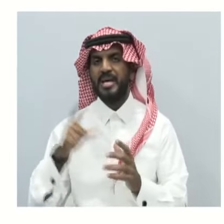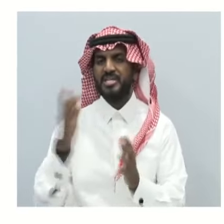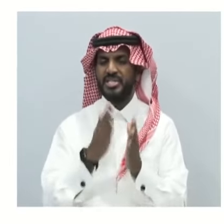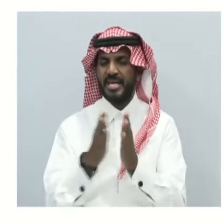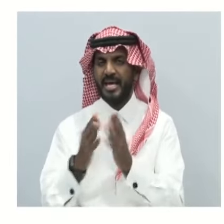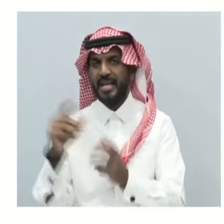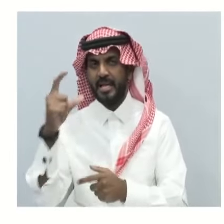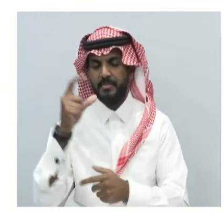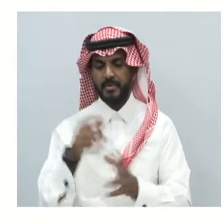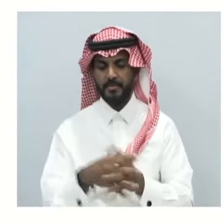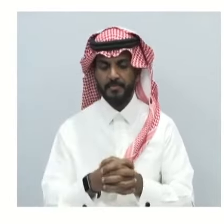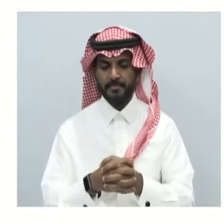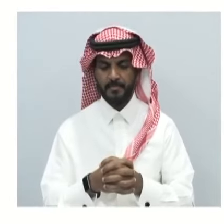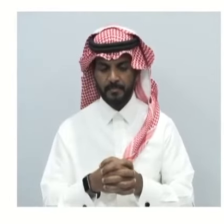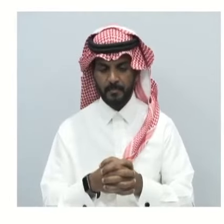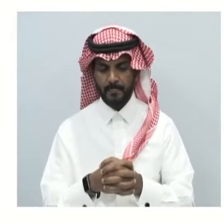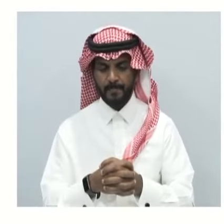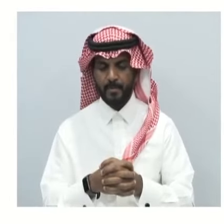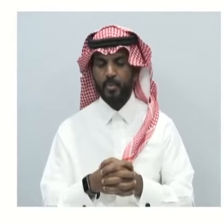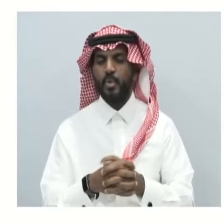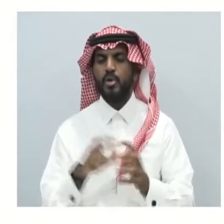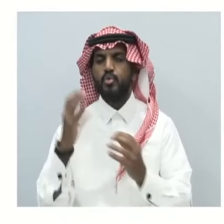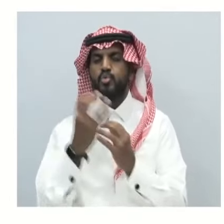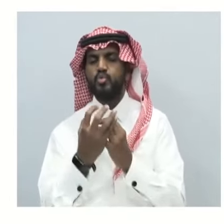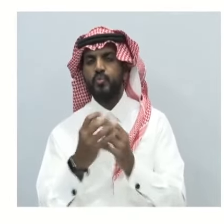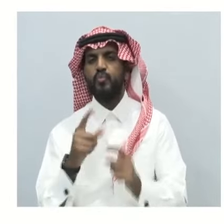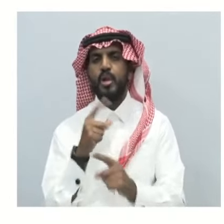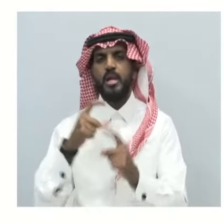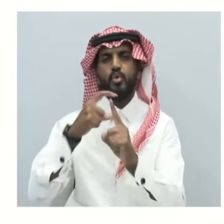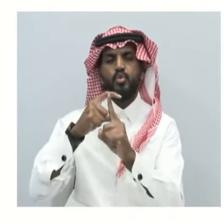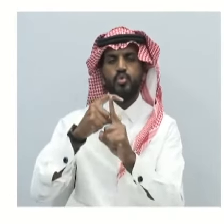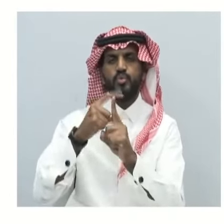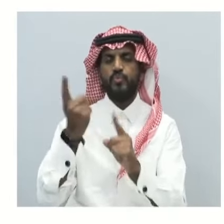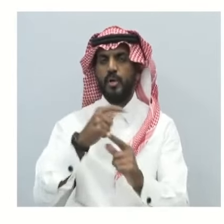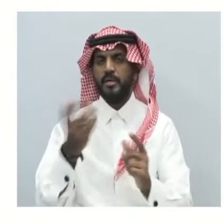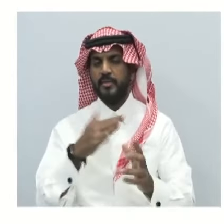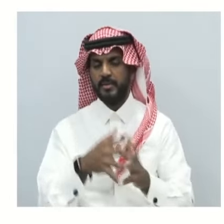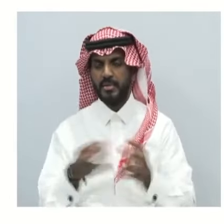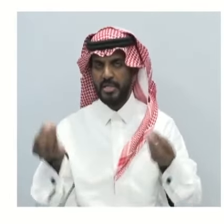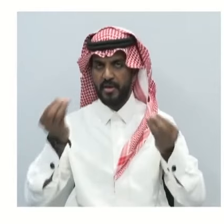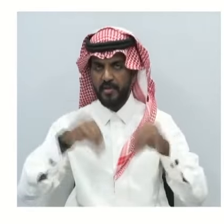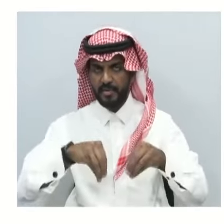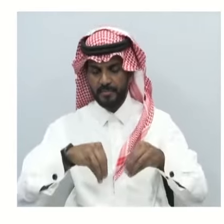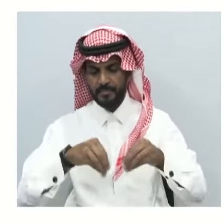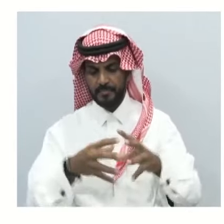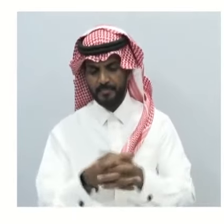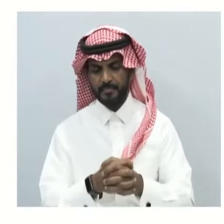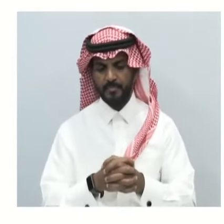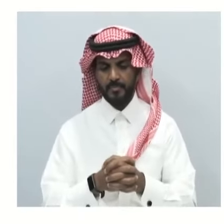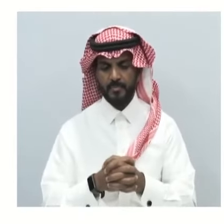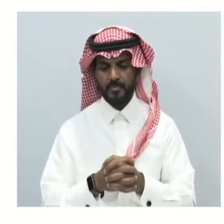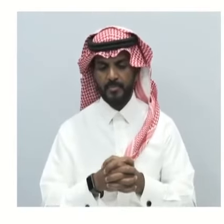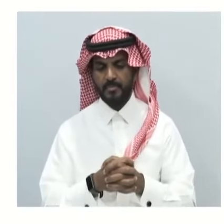وكذلك ظاهرتين الخسوف والكسوف اضافه الى ذلك طالب وطالبه تحدثنا